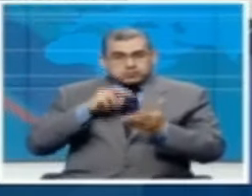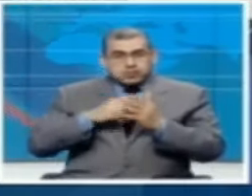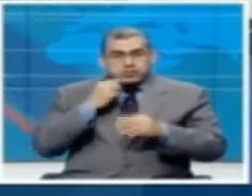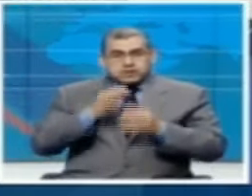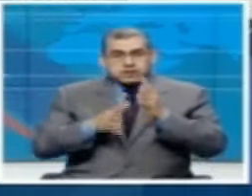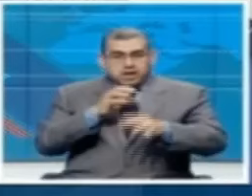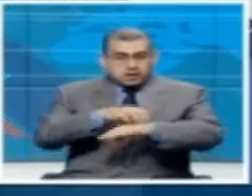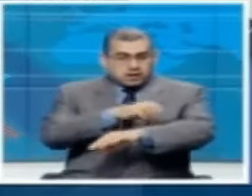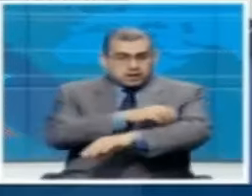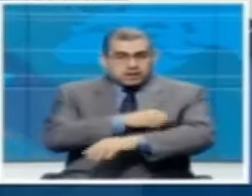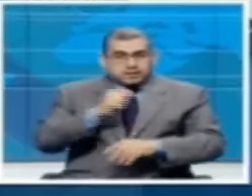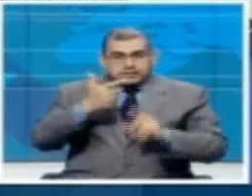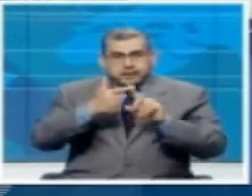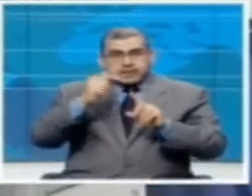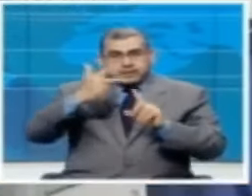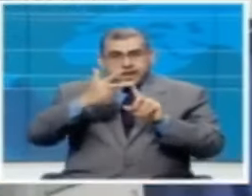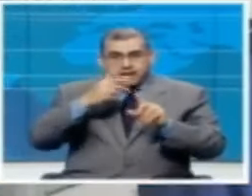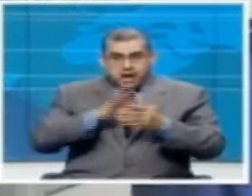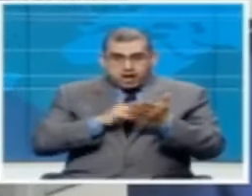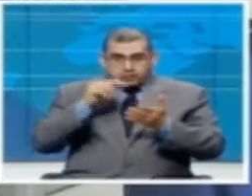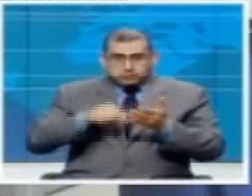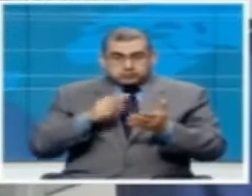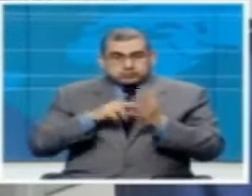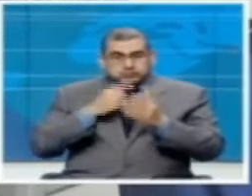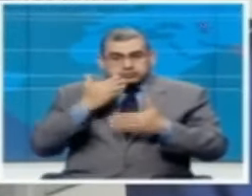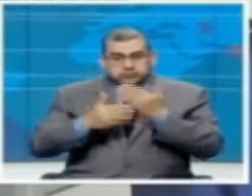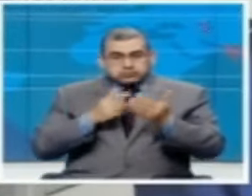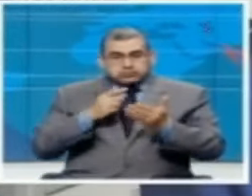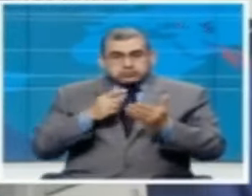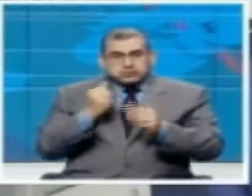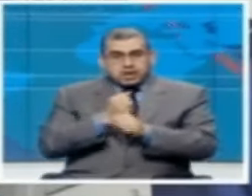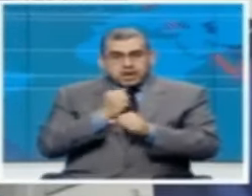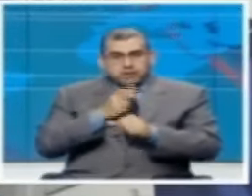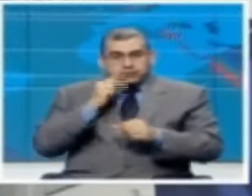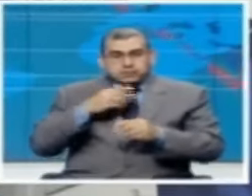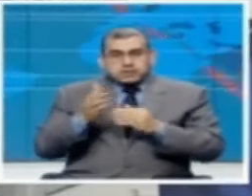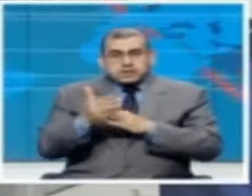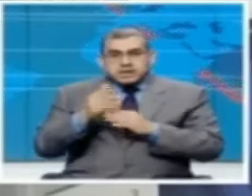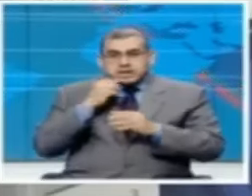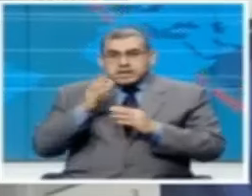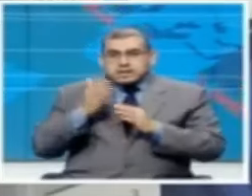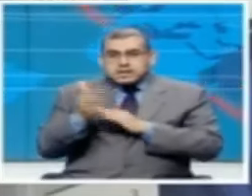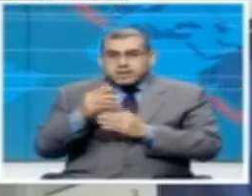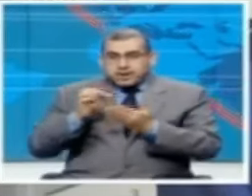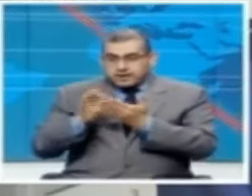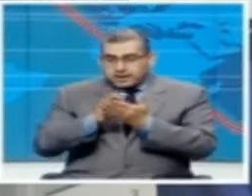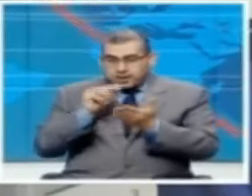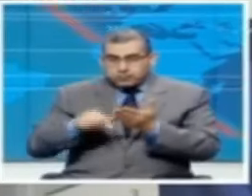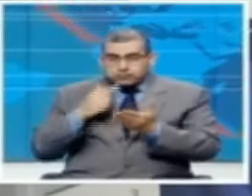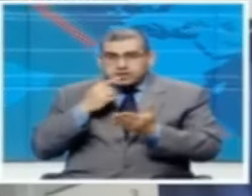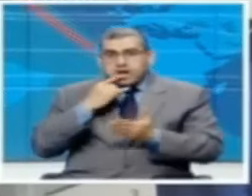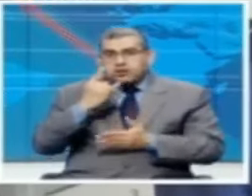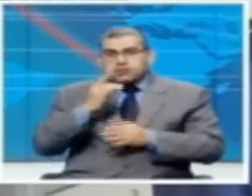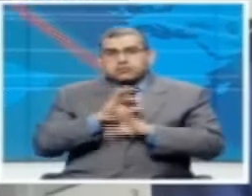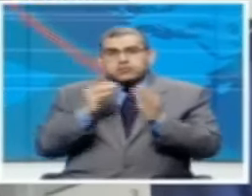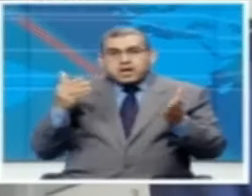الجلد من الدرجه الثانيه للدرجه الثالثه بتحاكي فاعليه قشر السمك البلتي لان في اخر 10 سنين اثبتوا